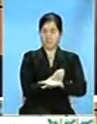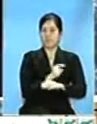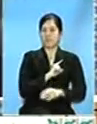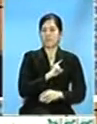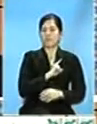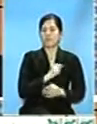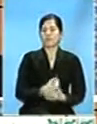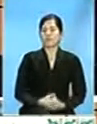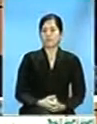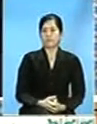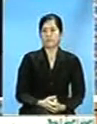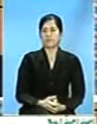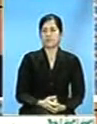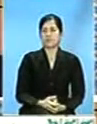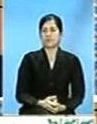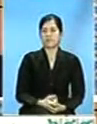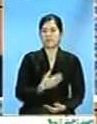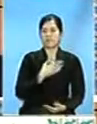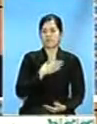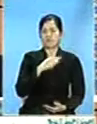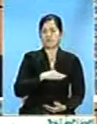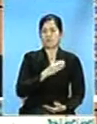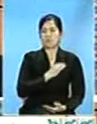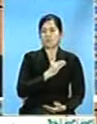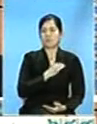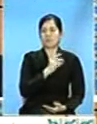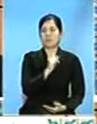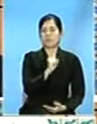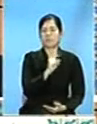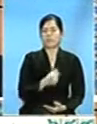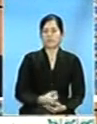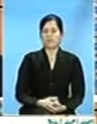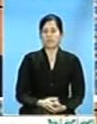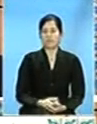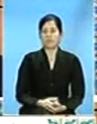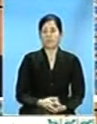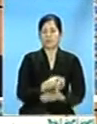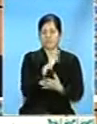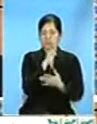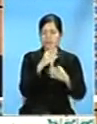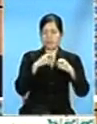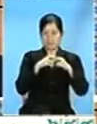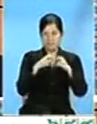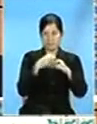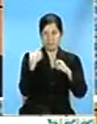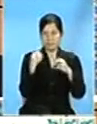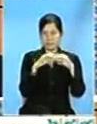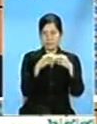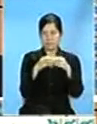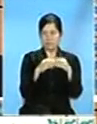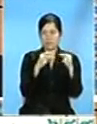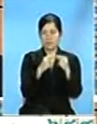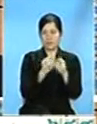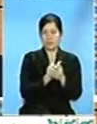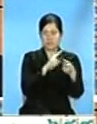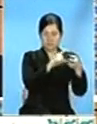เพราะฉะนั้นผมกลัวครับว่าถ้าเกิดการหัวกันแล้วโดย